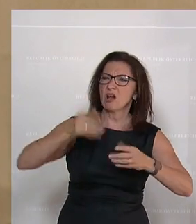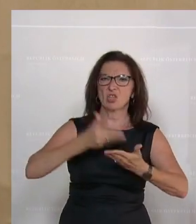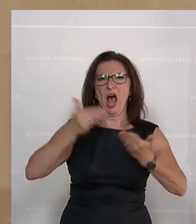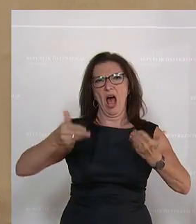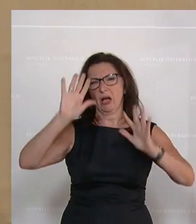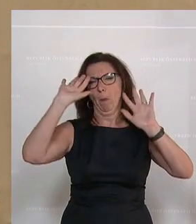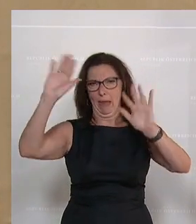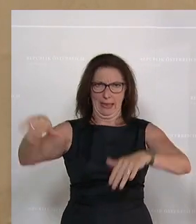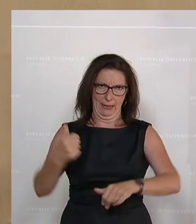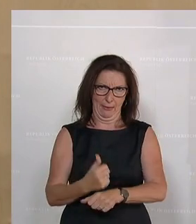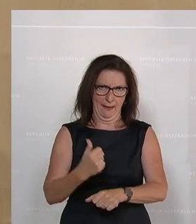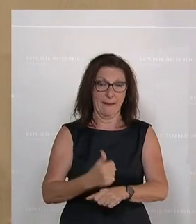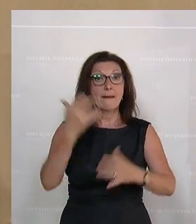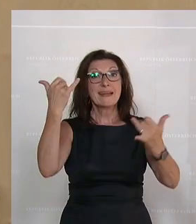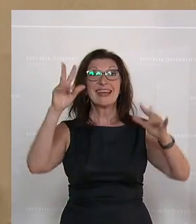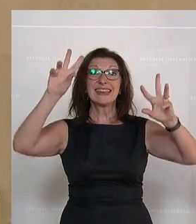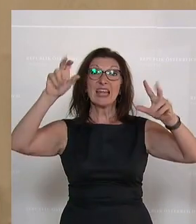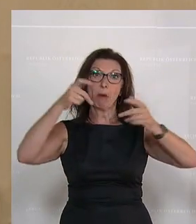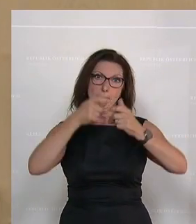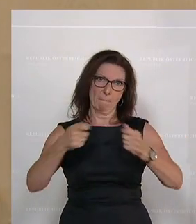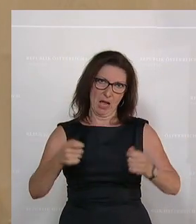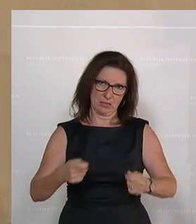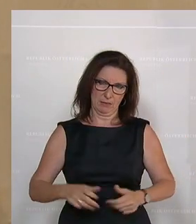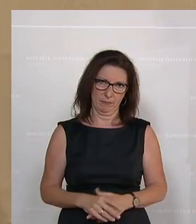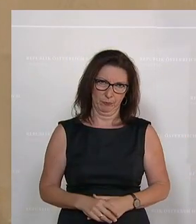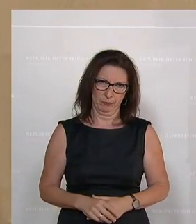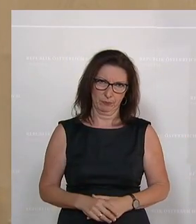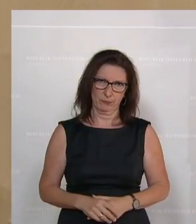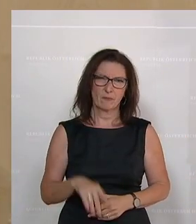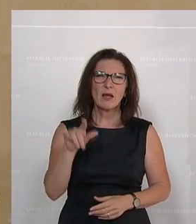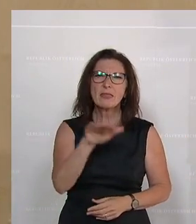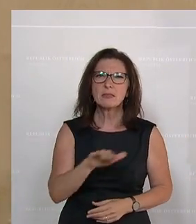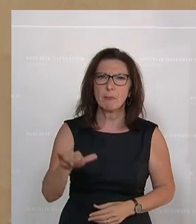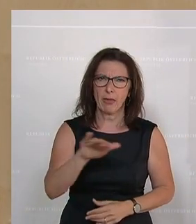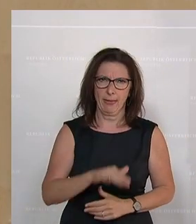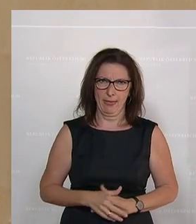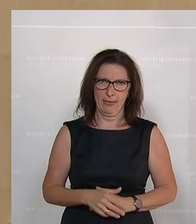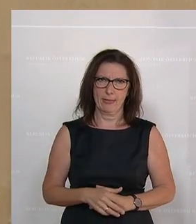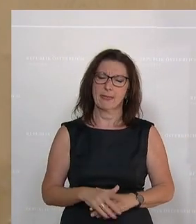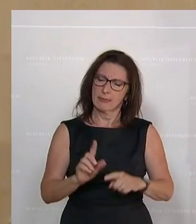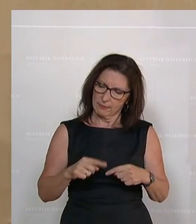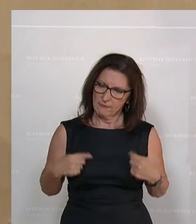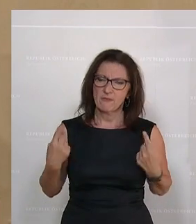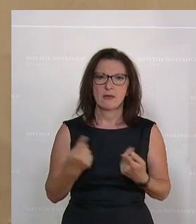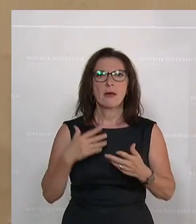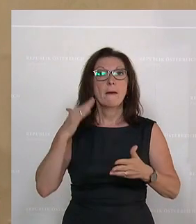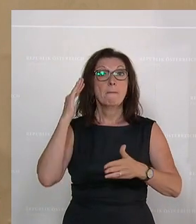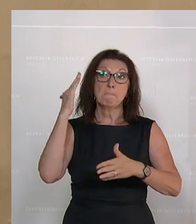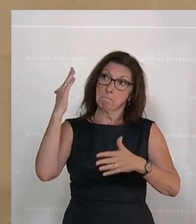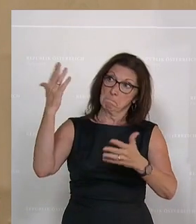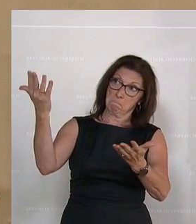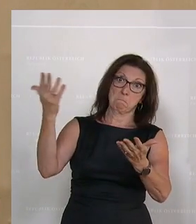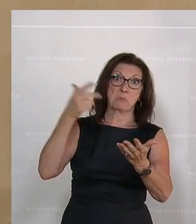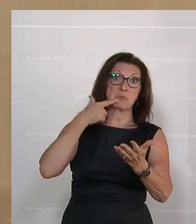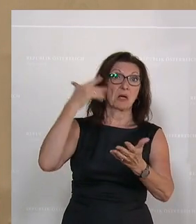und jetzt zu ihren maßnahmen ich sage ihnen auch in diesem bereich haben wir eine mischung aus unfähigkeit und einer